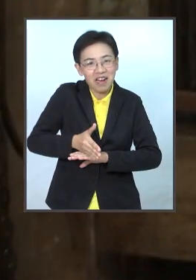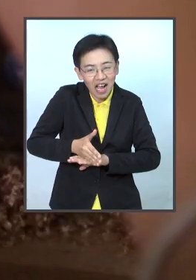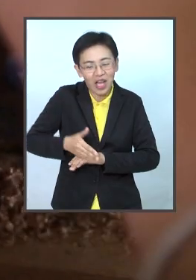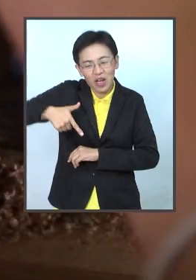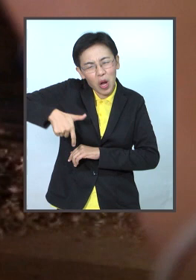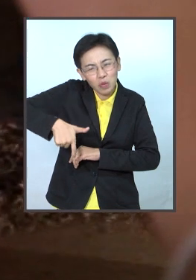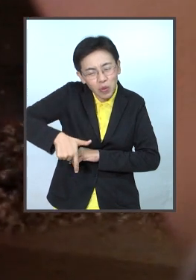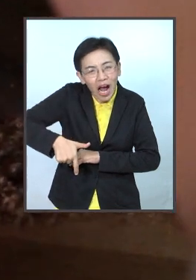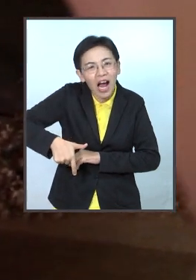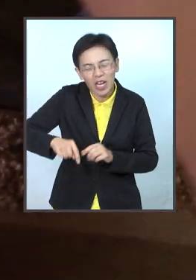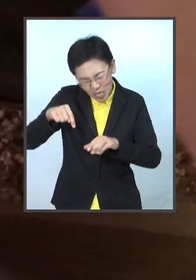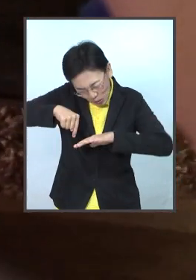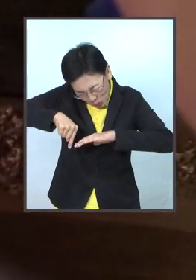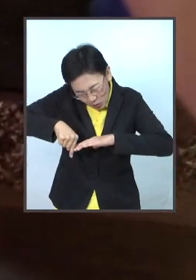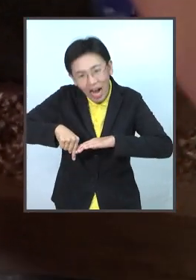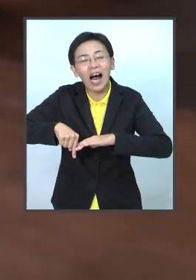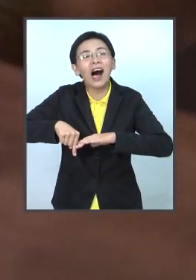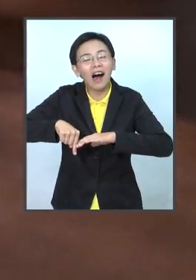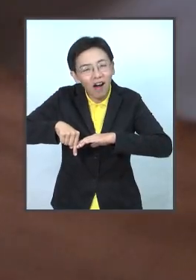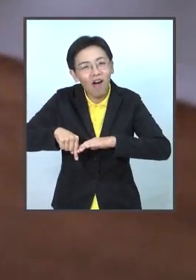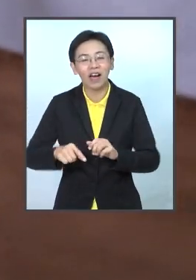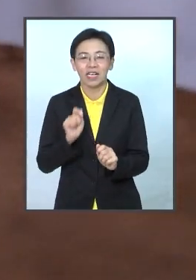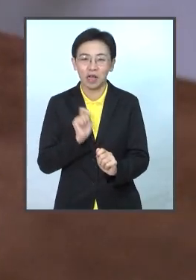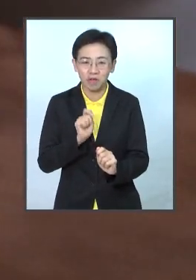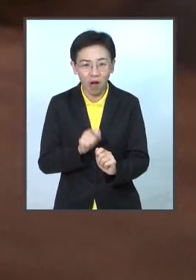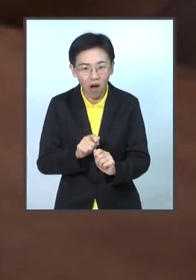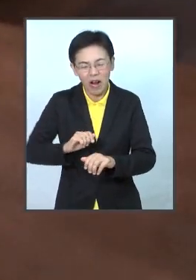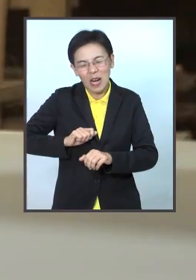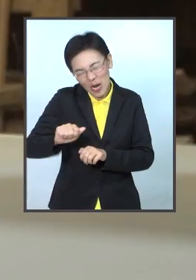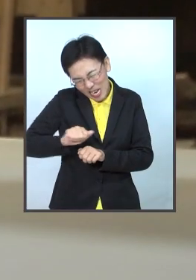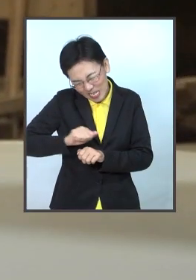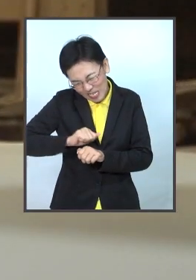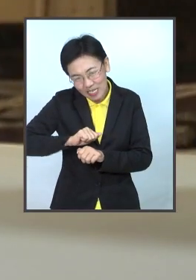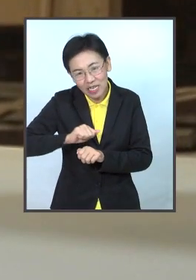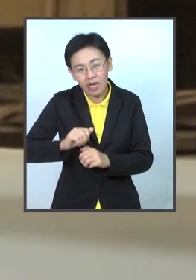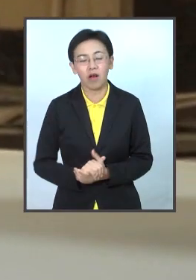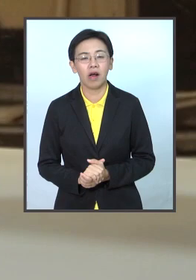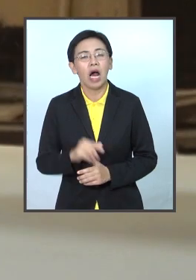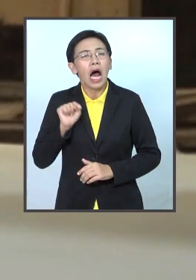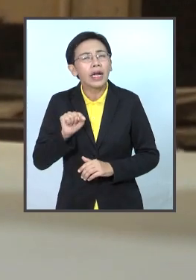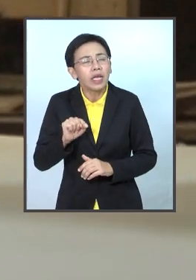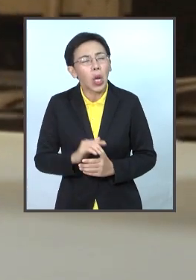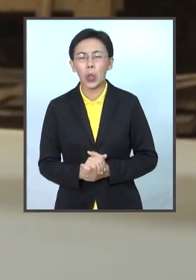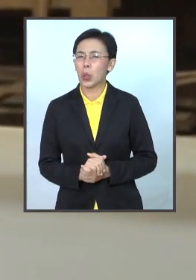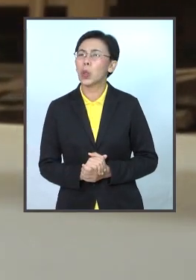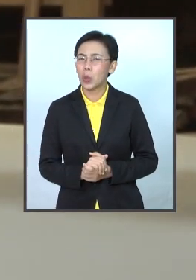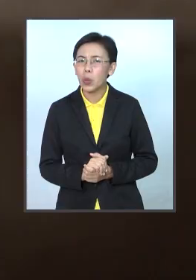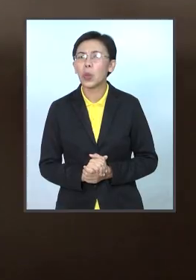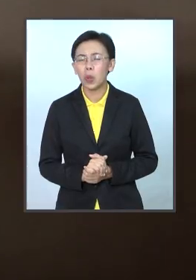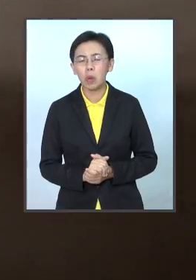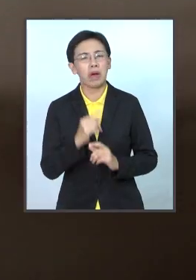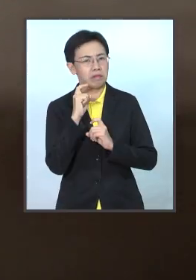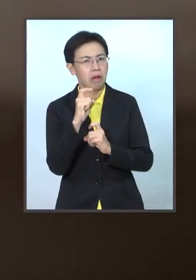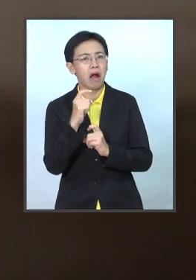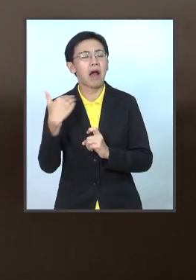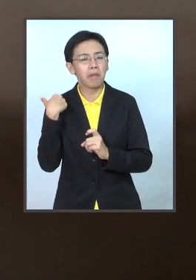ฉลุตอกไปจนถึงการขัดเลยค่ะซึ่งทั้งหมดนี้นะคะค่อนข้างที่จะมีความอันตรายไม่ว่า